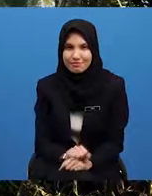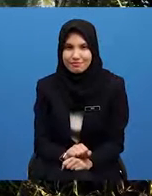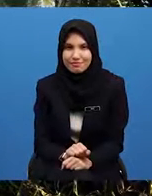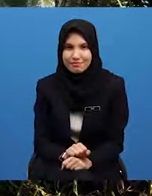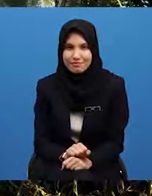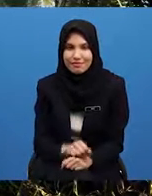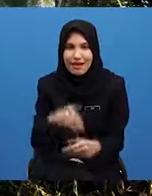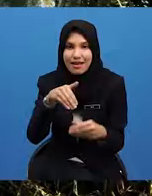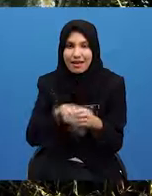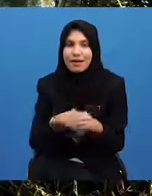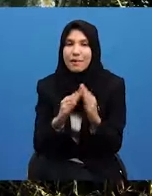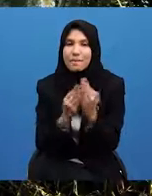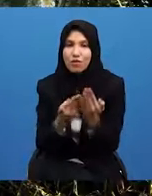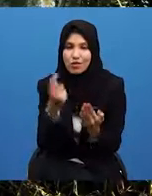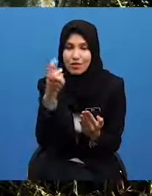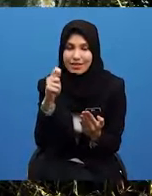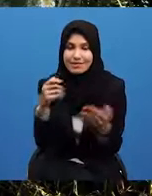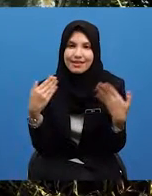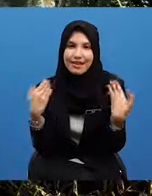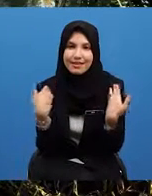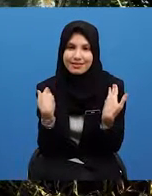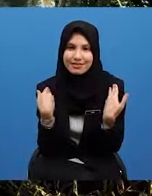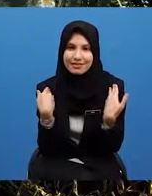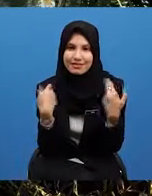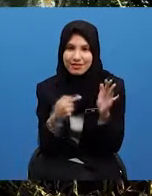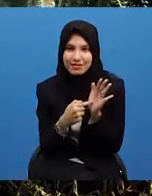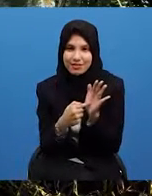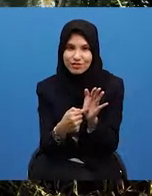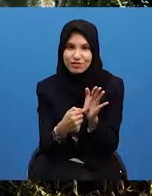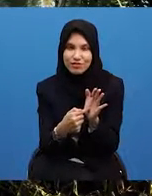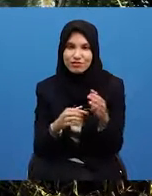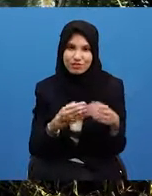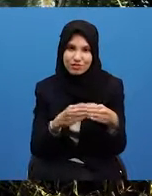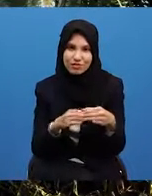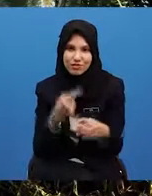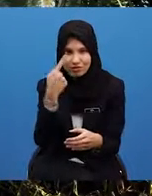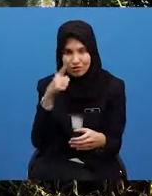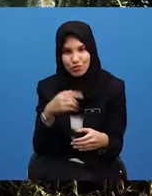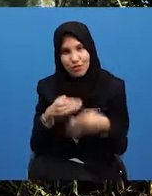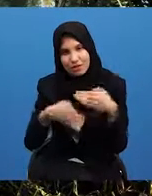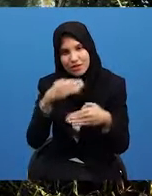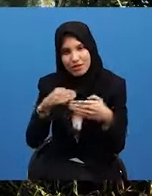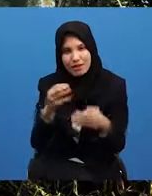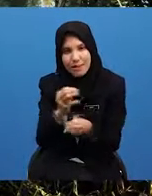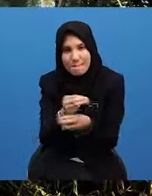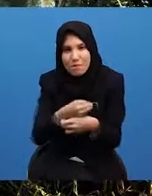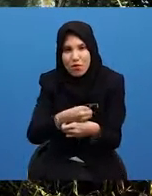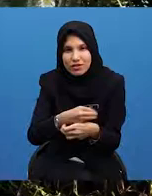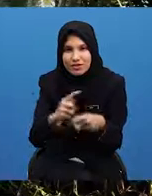ni, dalam buku teks kan ada tunjuk cara untuk bina model